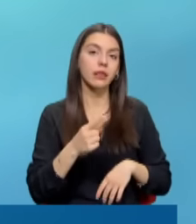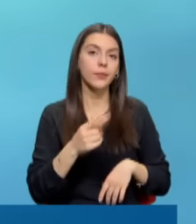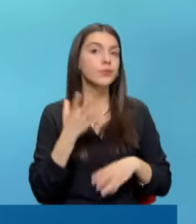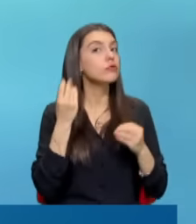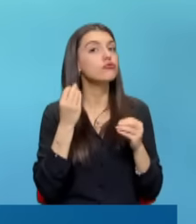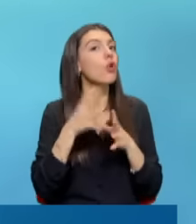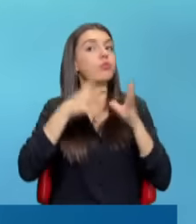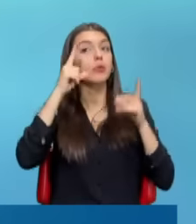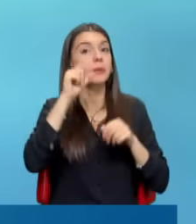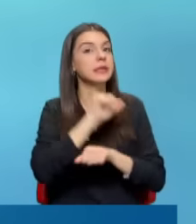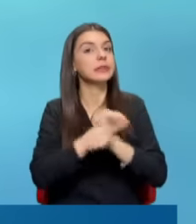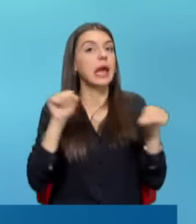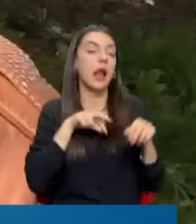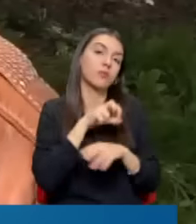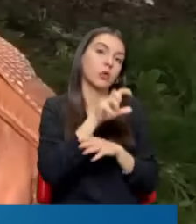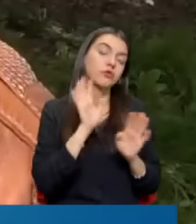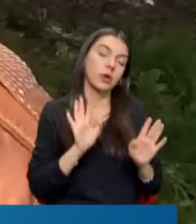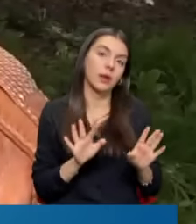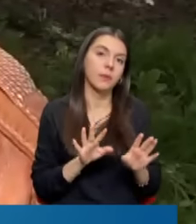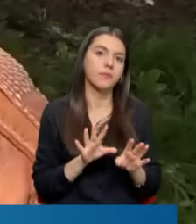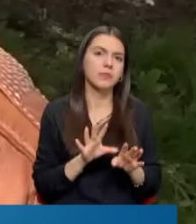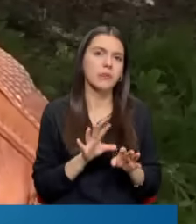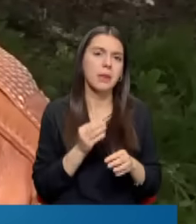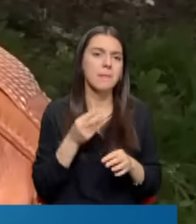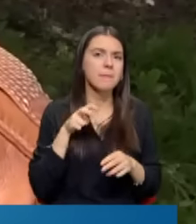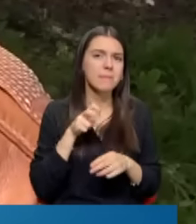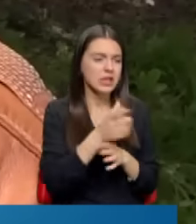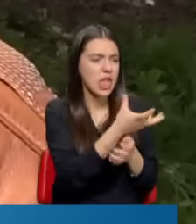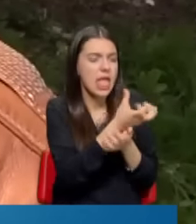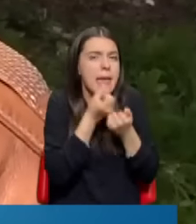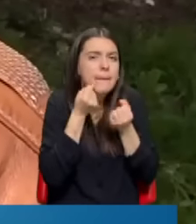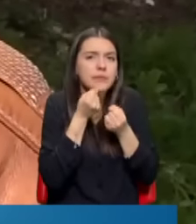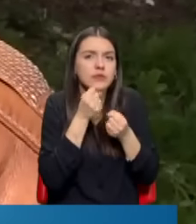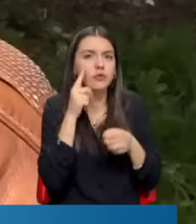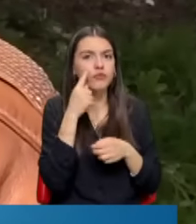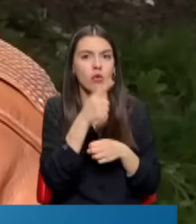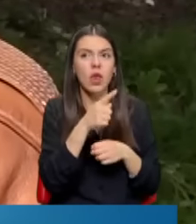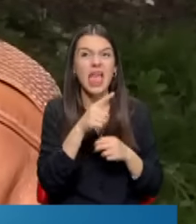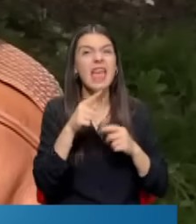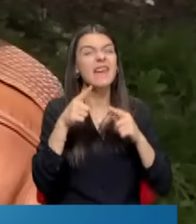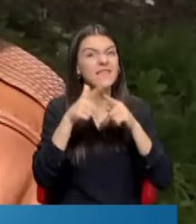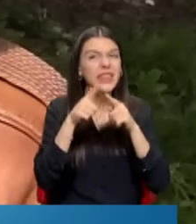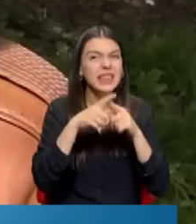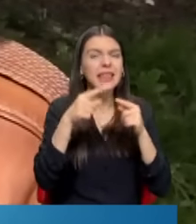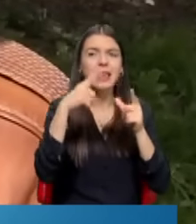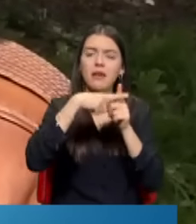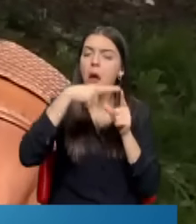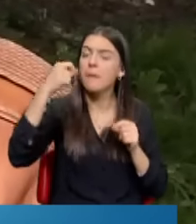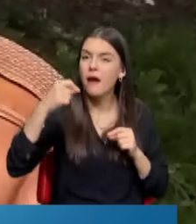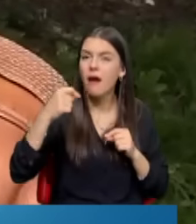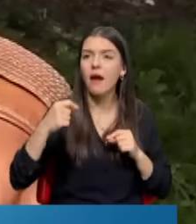büyük bir zararlı böcek. Emici böcek türü bu. Fındığın yaprağından tutun da